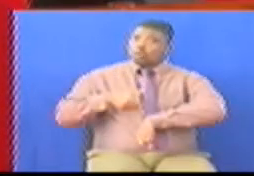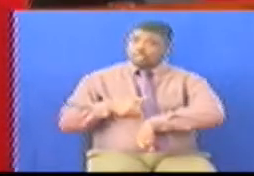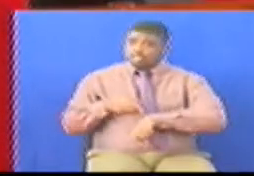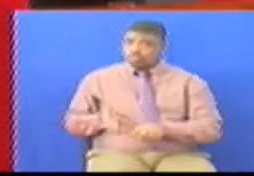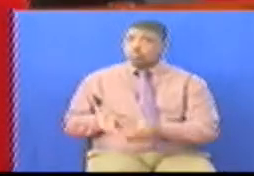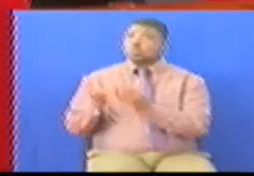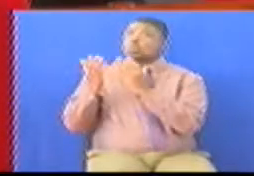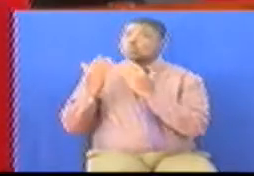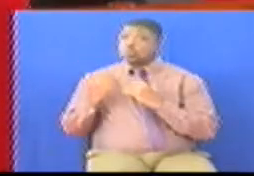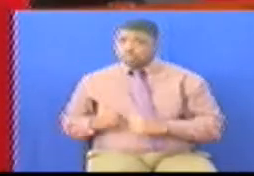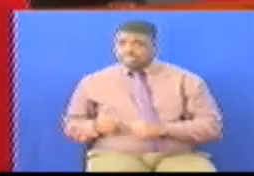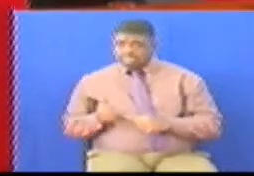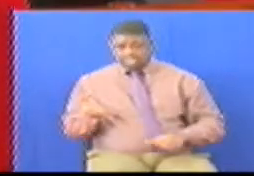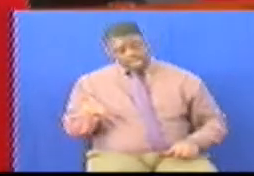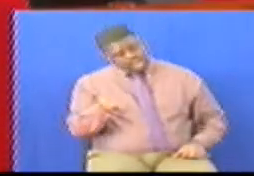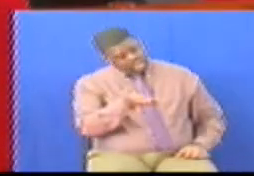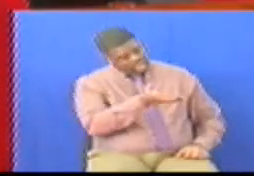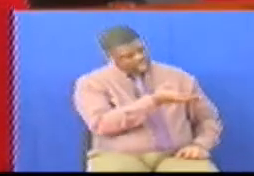kuwezesha